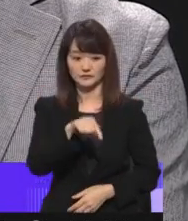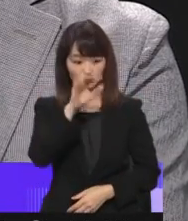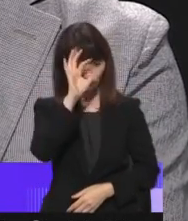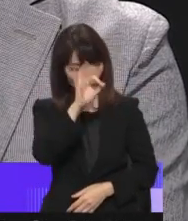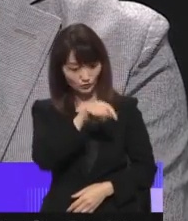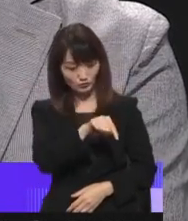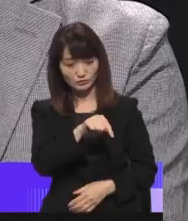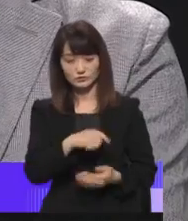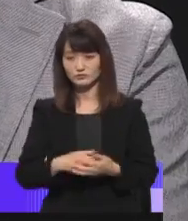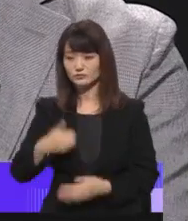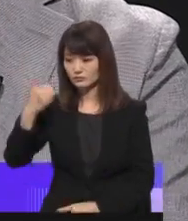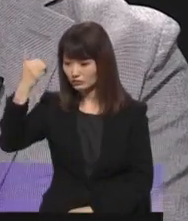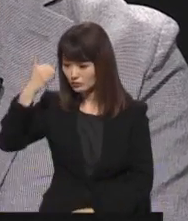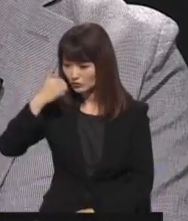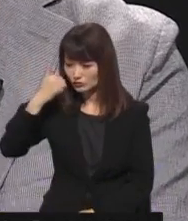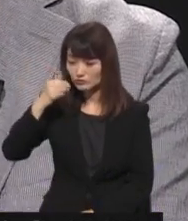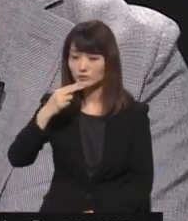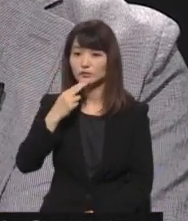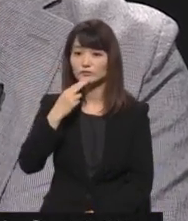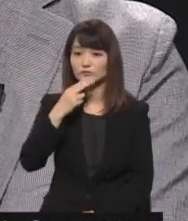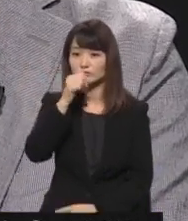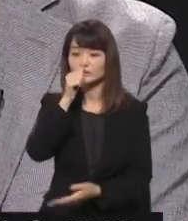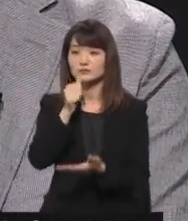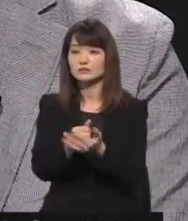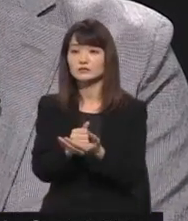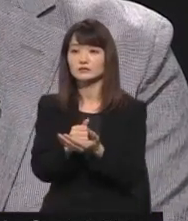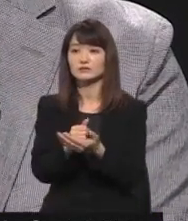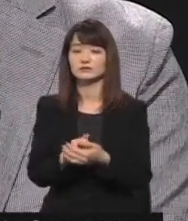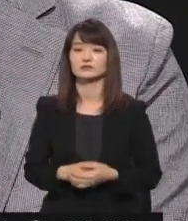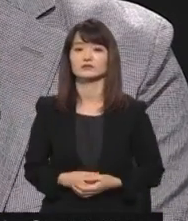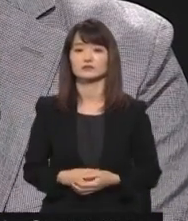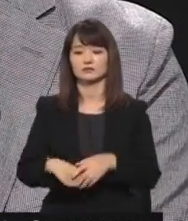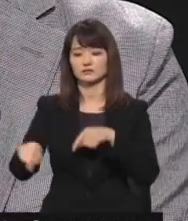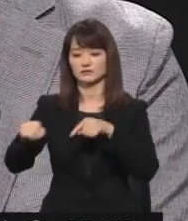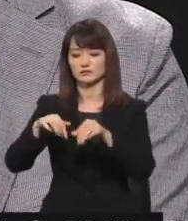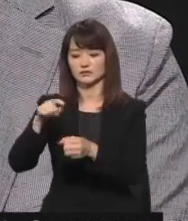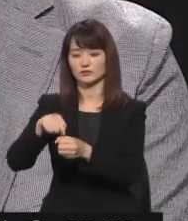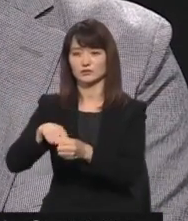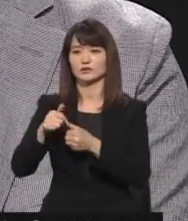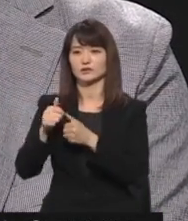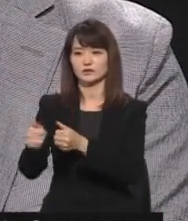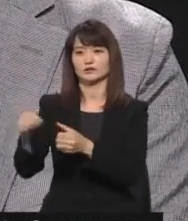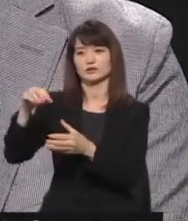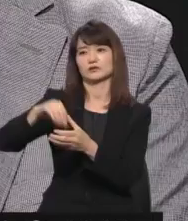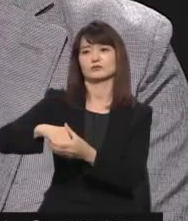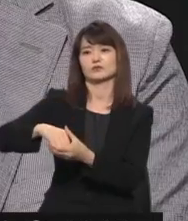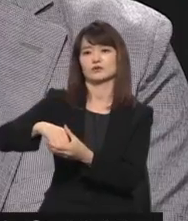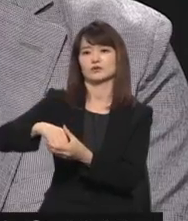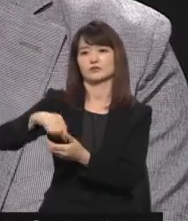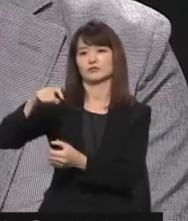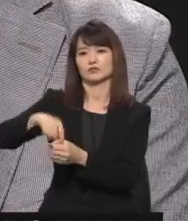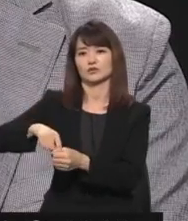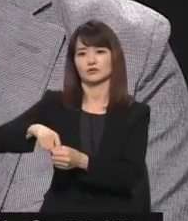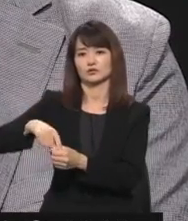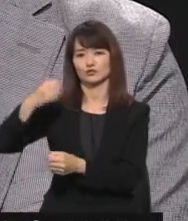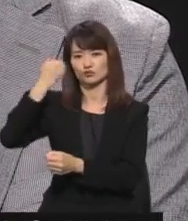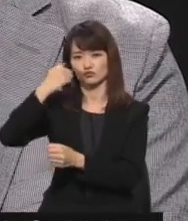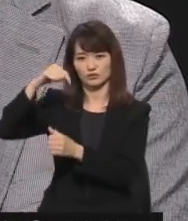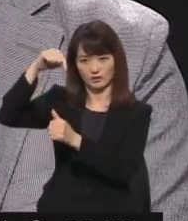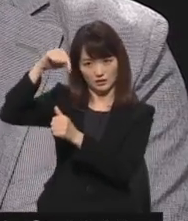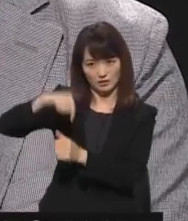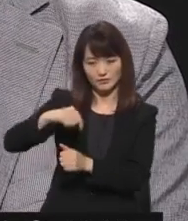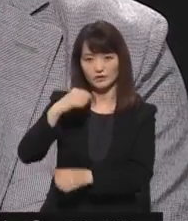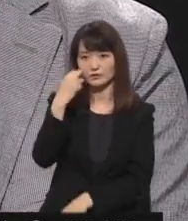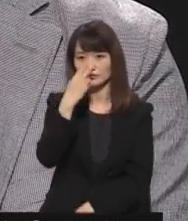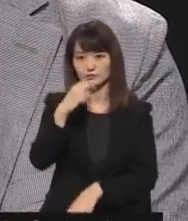속에서 누군가에게 있지도 않는 죄를 의 정책 목적인 따라 집어넣기 위해서 아명 수사를 두니까 지시한다